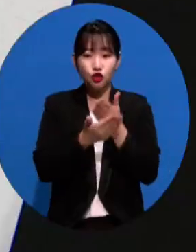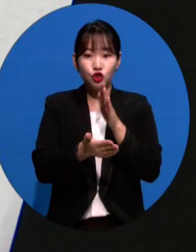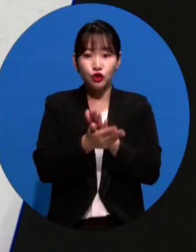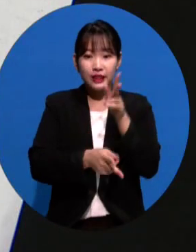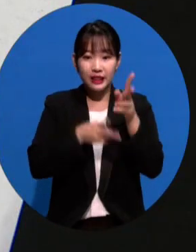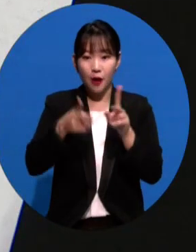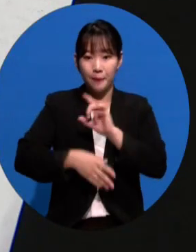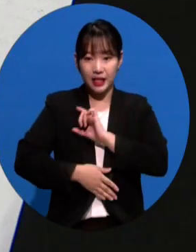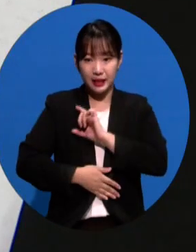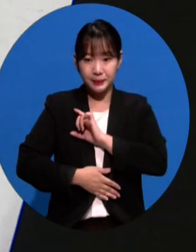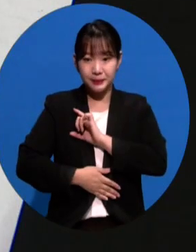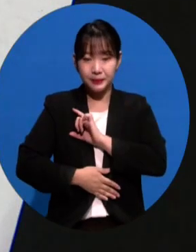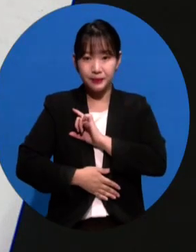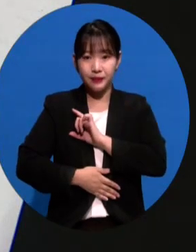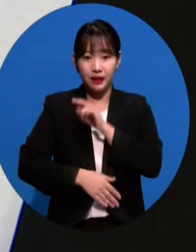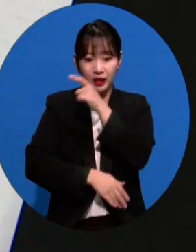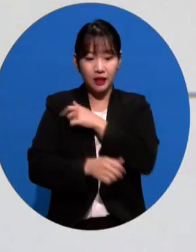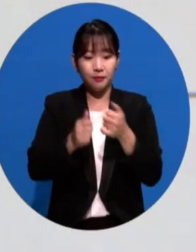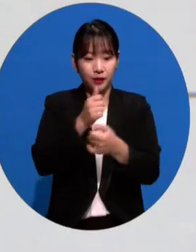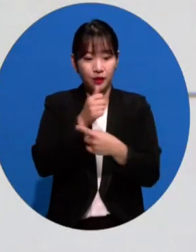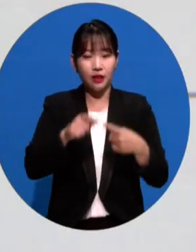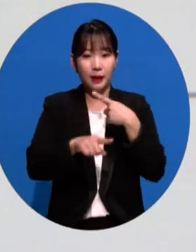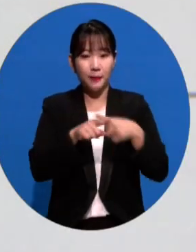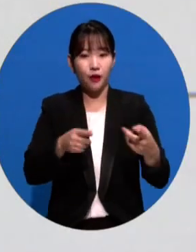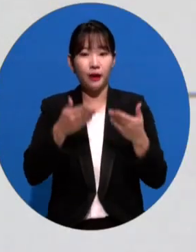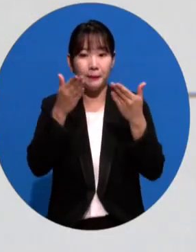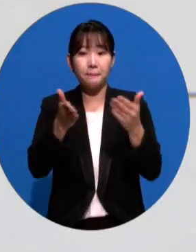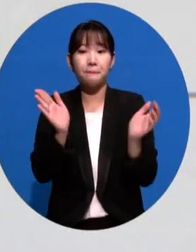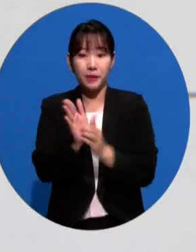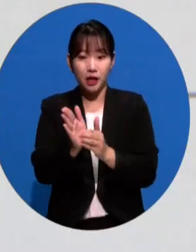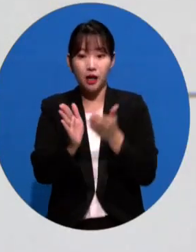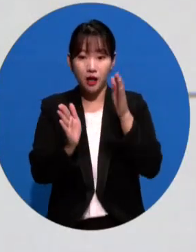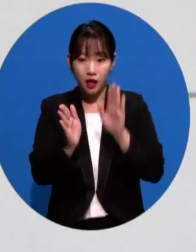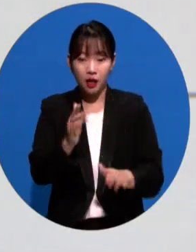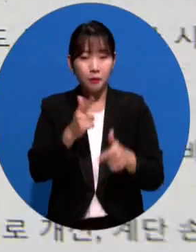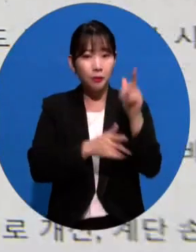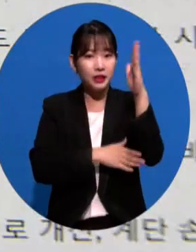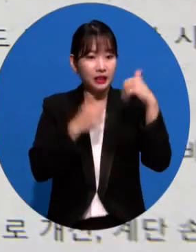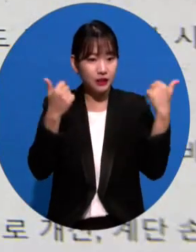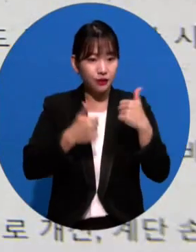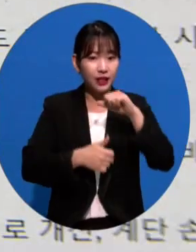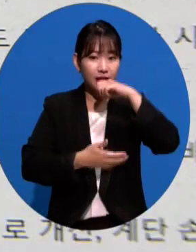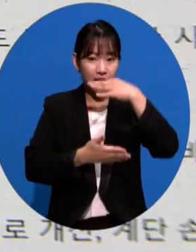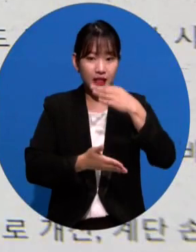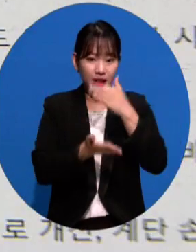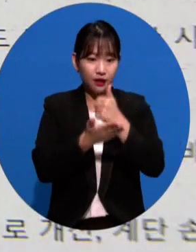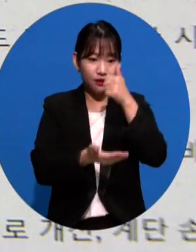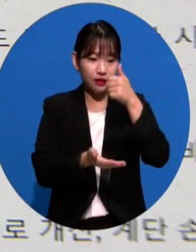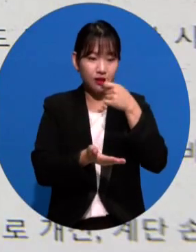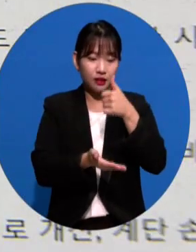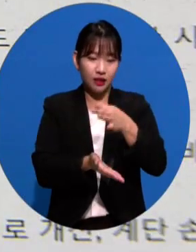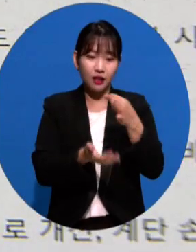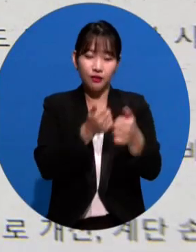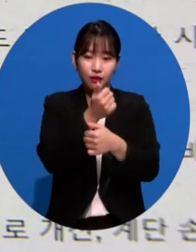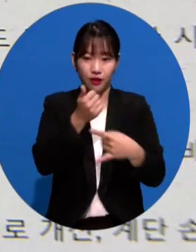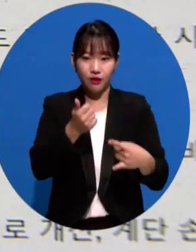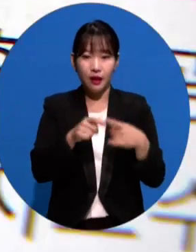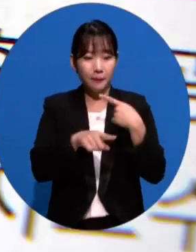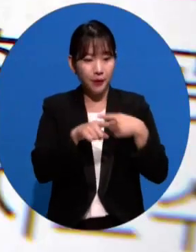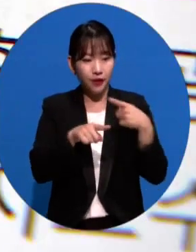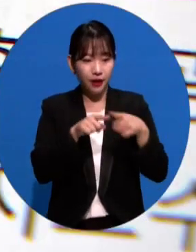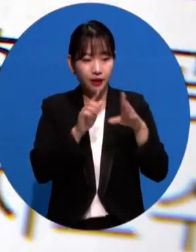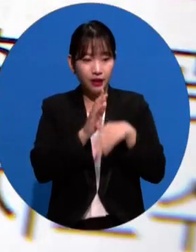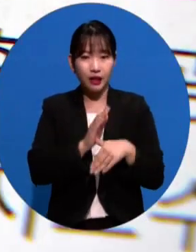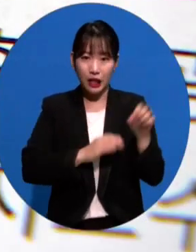사업이란 명칭으로 상임위원회에 심의까지 거쳤는데 목포 시의회 예산결산위원회가 심사